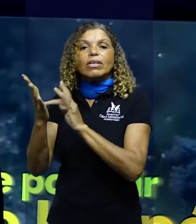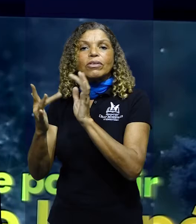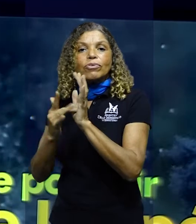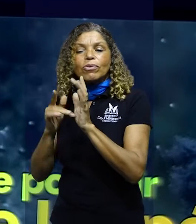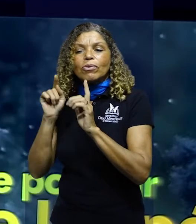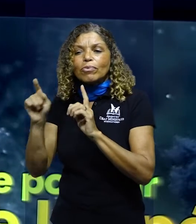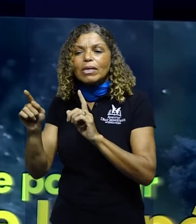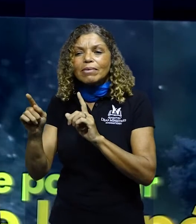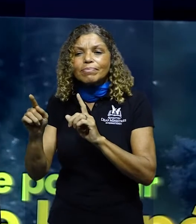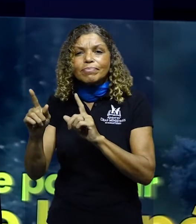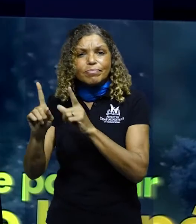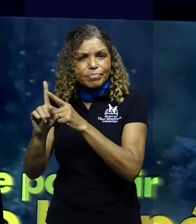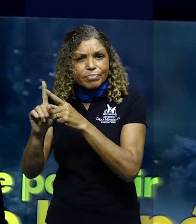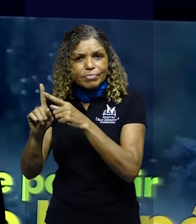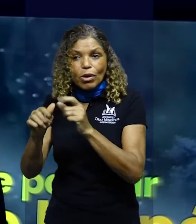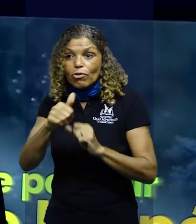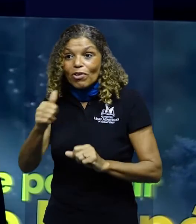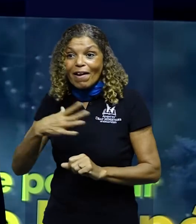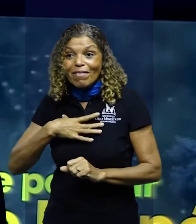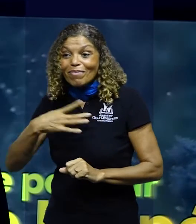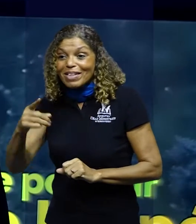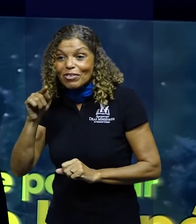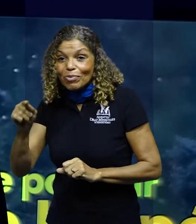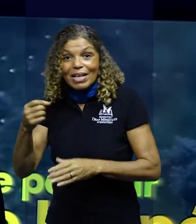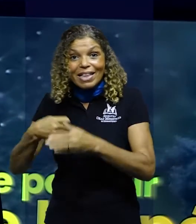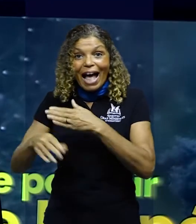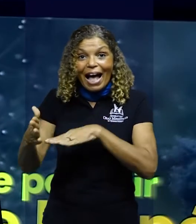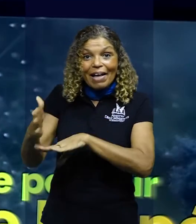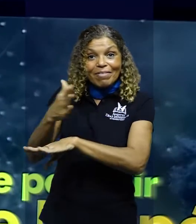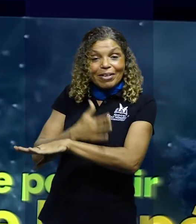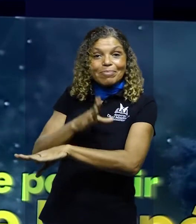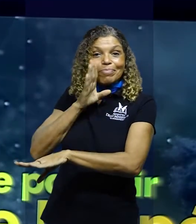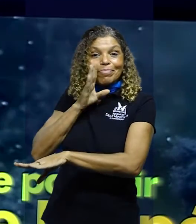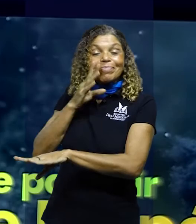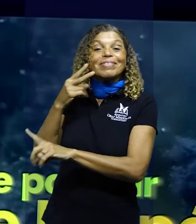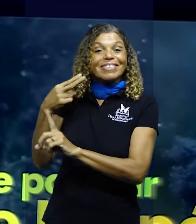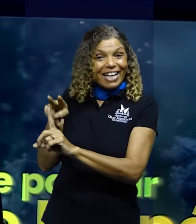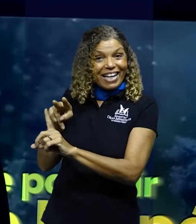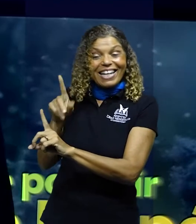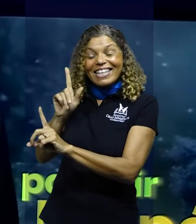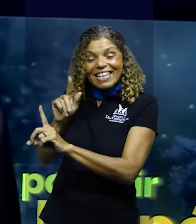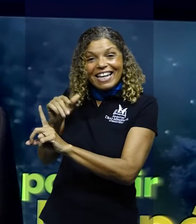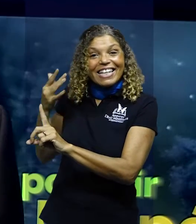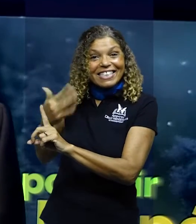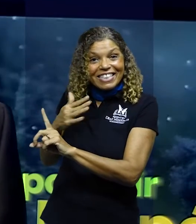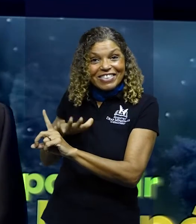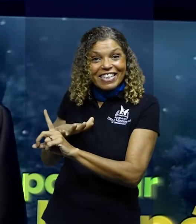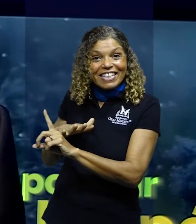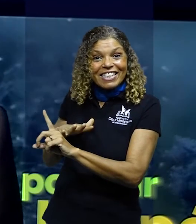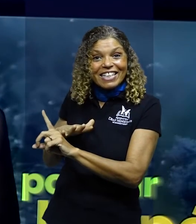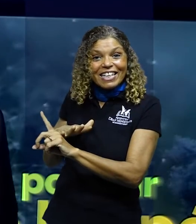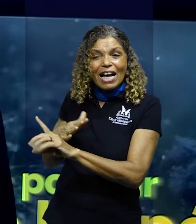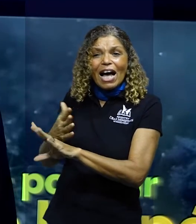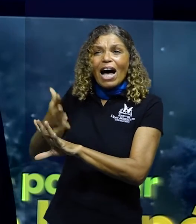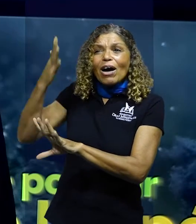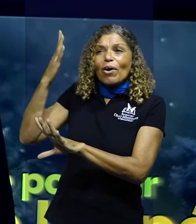Jésus est le seul fils qui a été là avant sa mère. Il était même